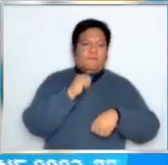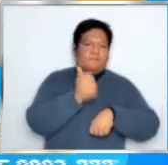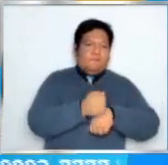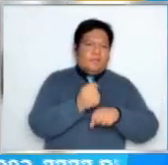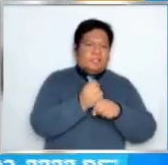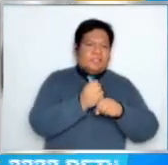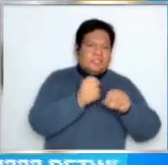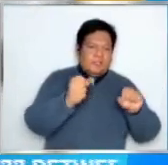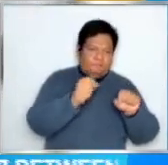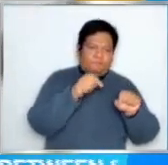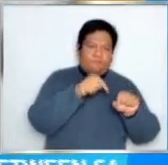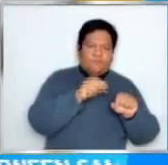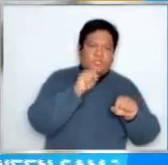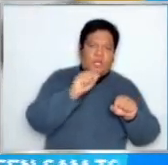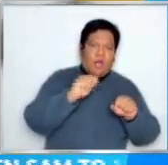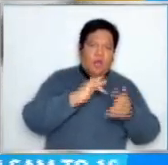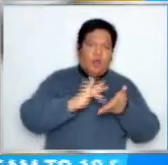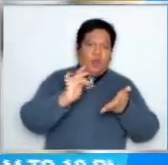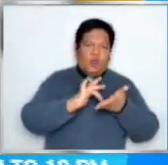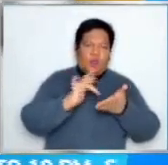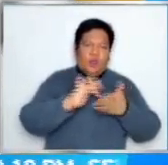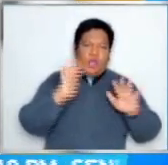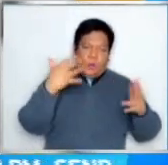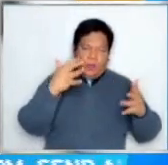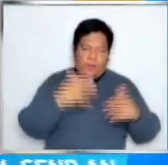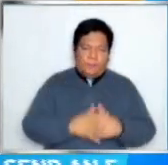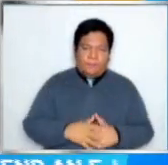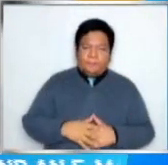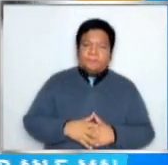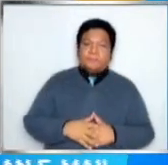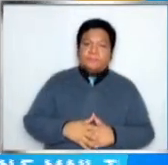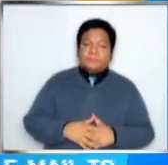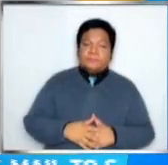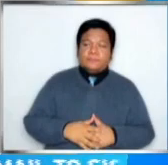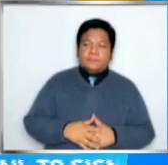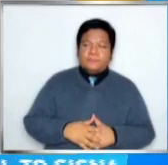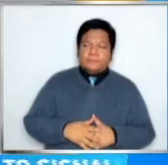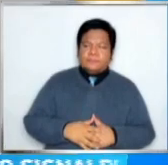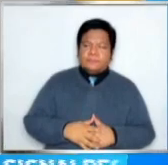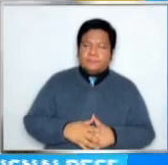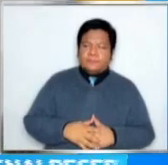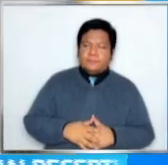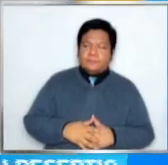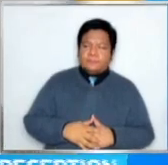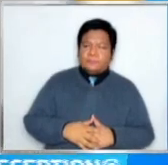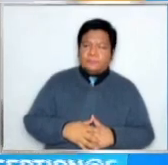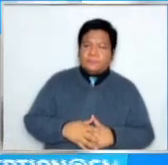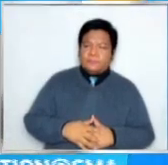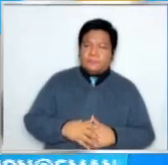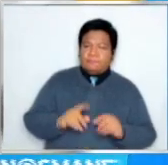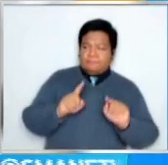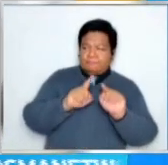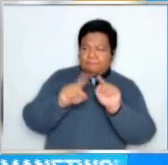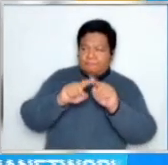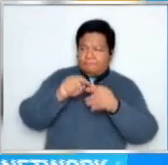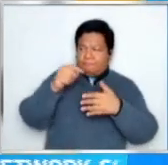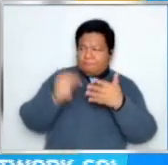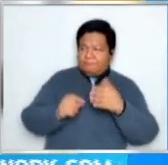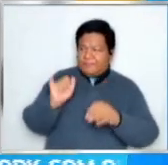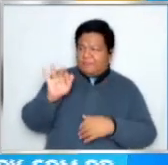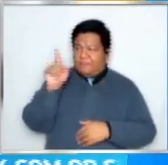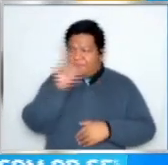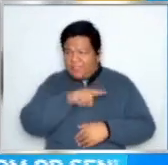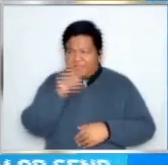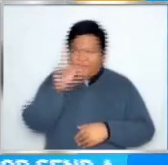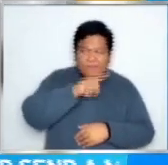Magpiki-piki gato na yung madawat, piki nga kinabuhi, piki nga katarungan, piki nga higayon. So rather go